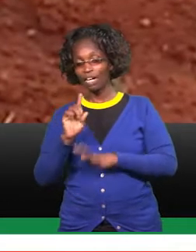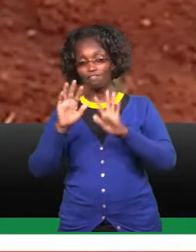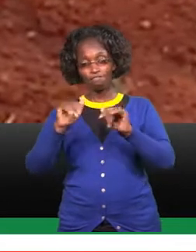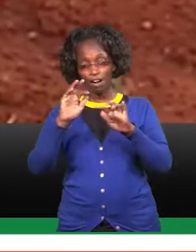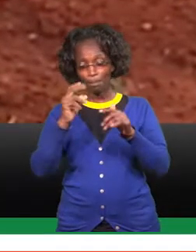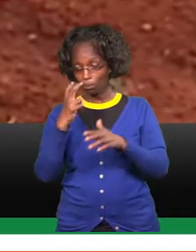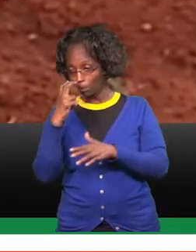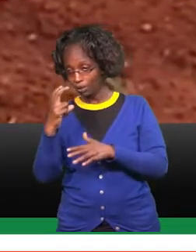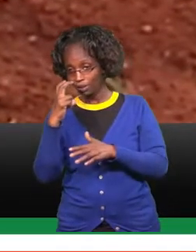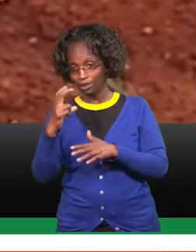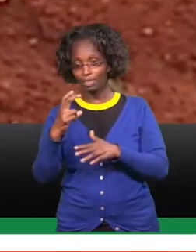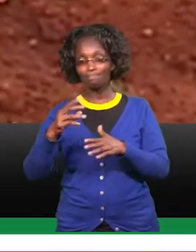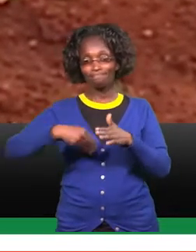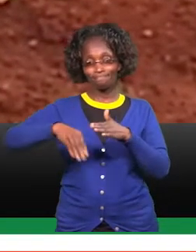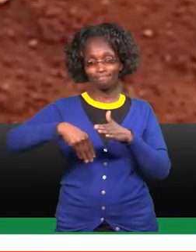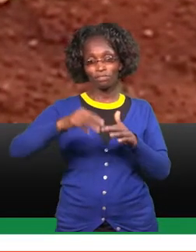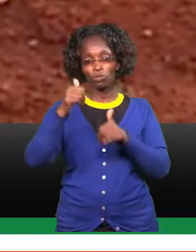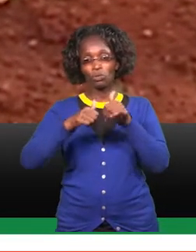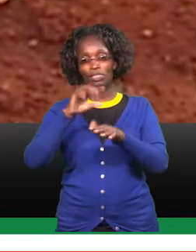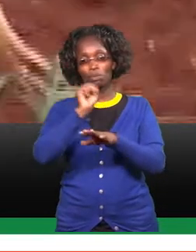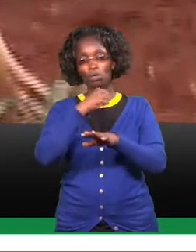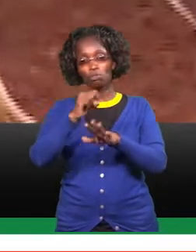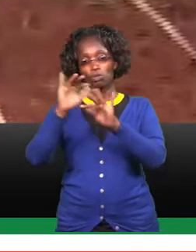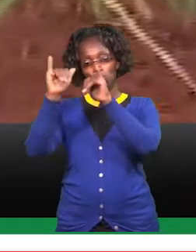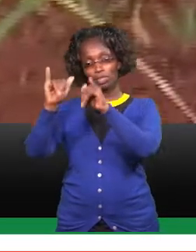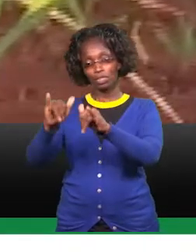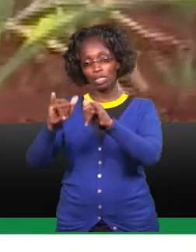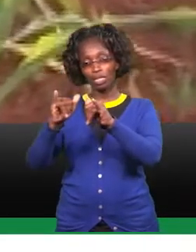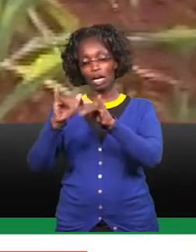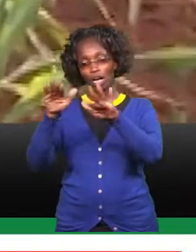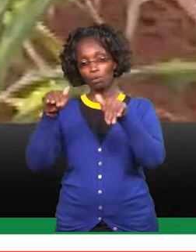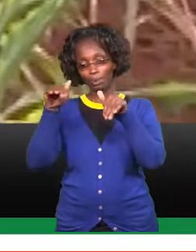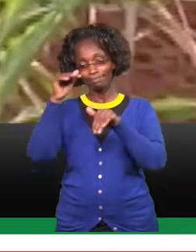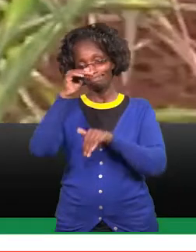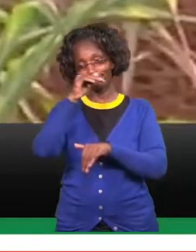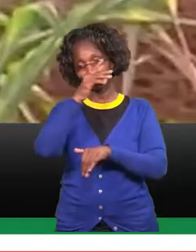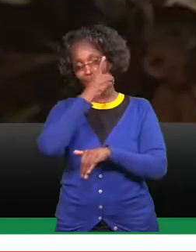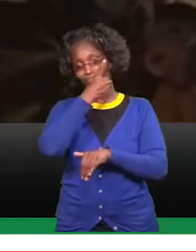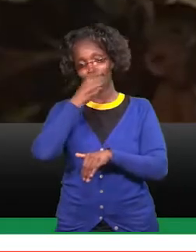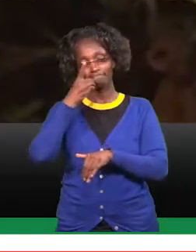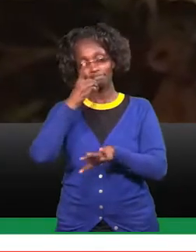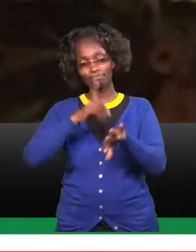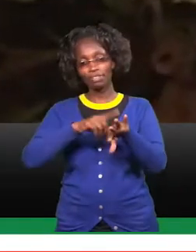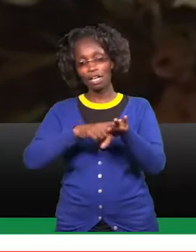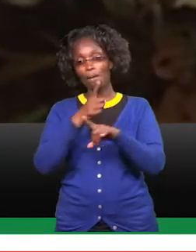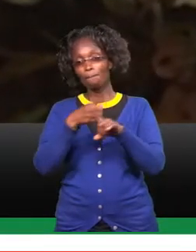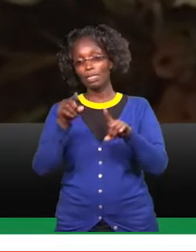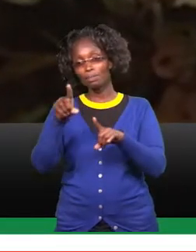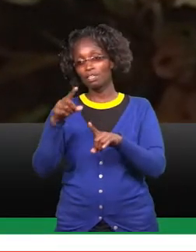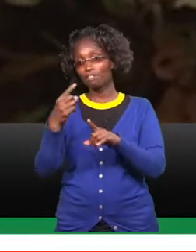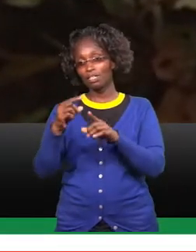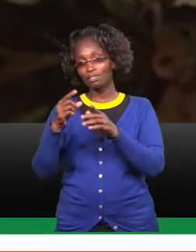Katika shamba lake tunashuhudia mimea ambayo haiwezi kustahimili kiangazi, ila anatarajia kuvuna njugu